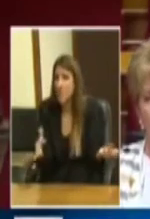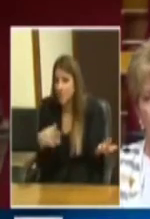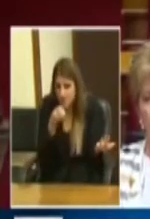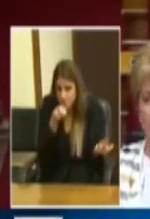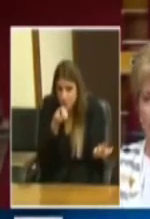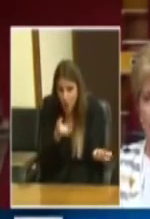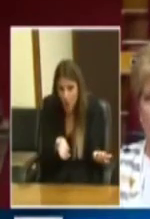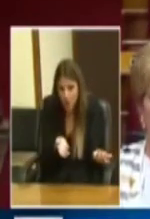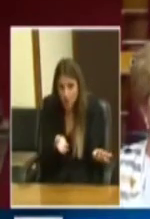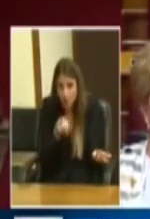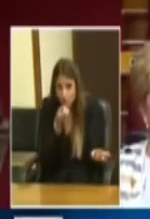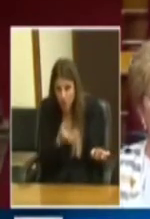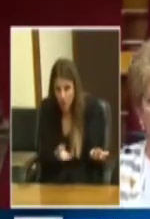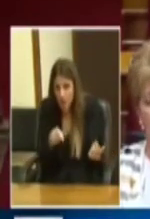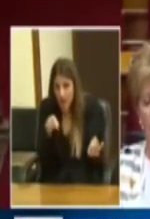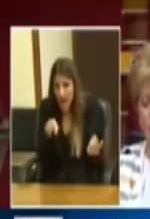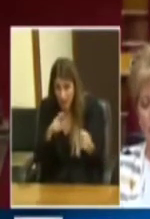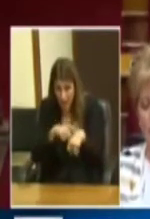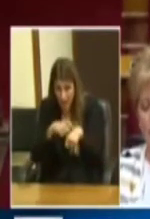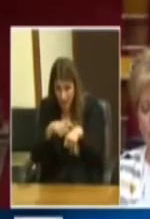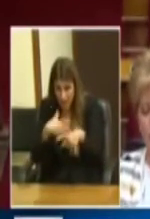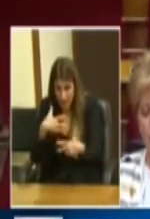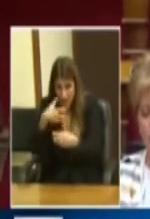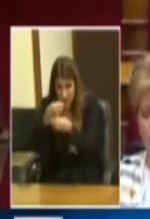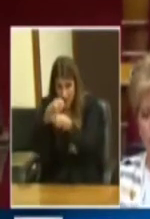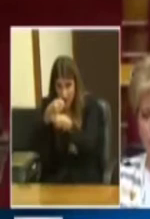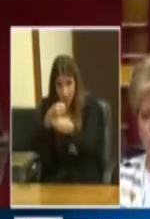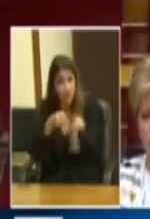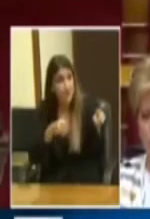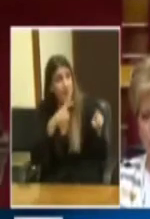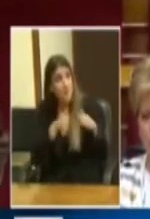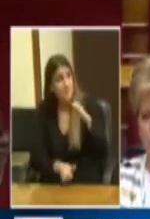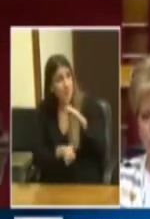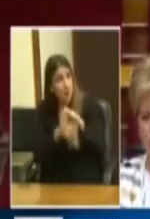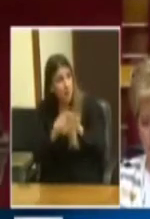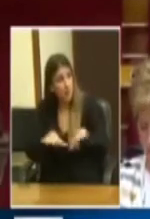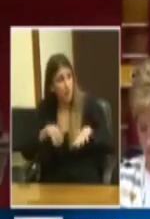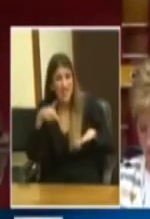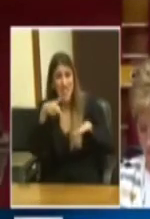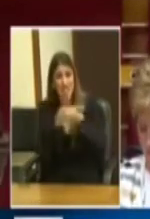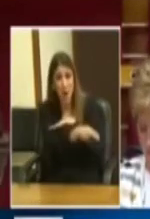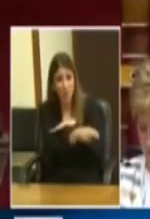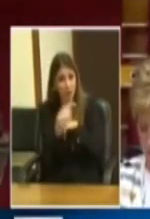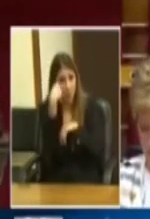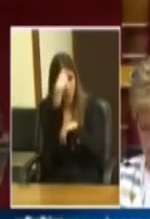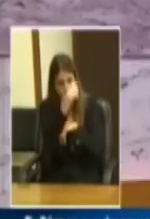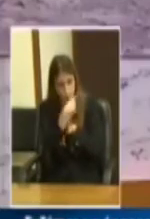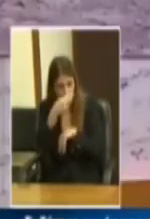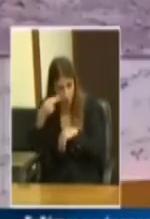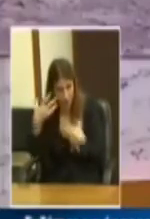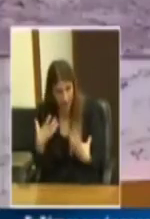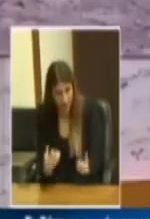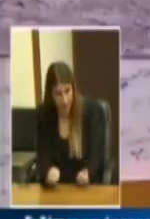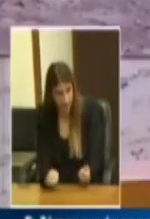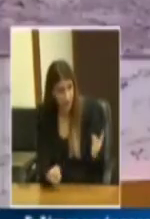και επιβεβαίωσε ότι αυτή τη στιγμή κάτι εδώ προσωπικό υπάρχει, ναι, που να σας αφορά τώρα πέρα έρχομαι συμφωνίας. Σε αυτό. Είπε, έκανε